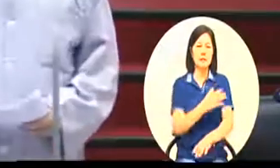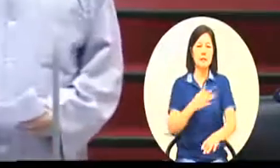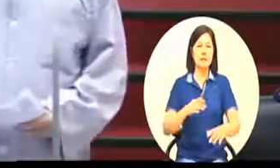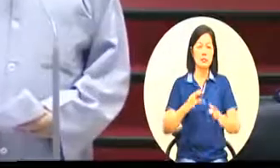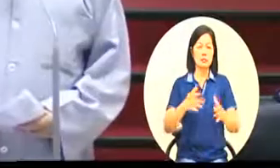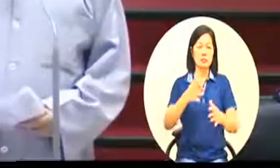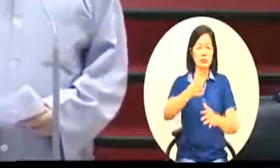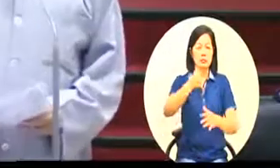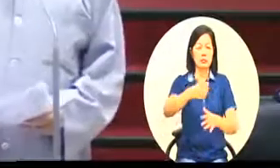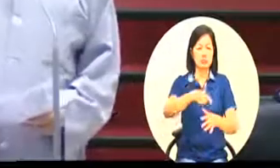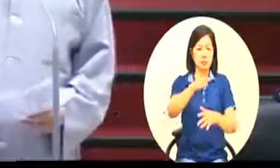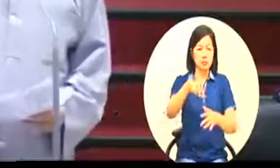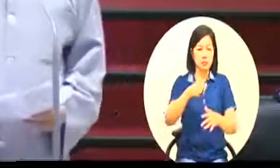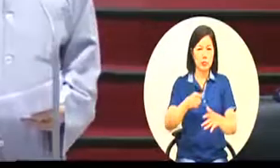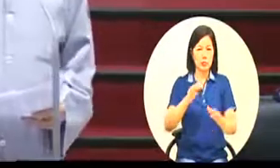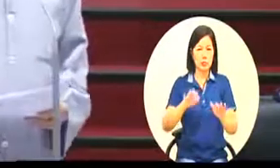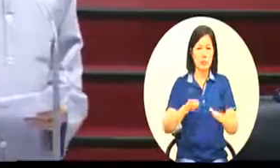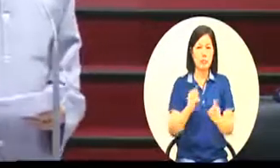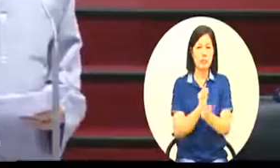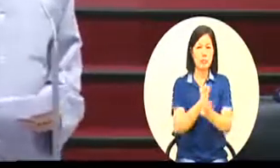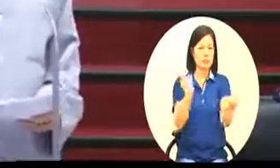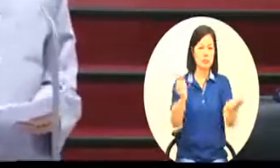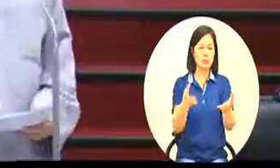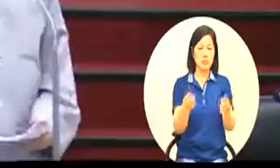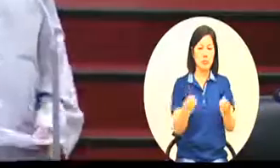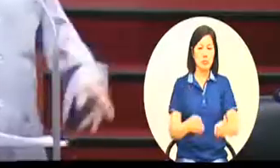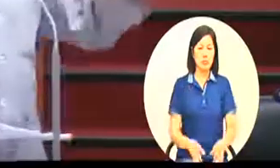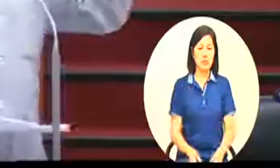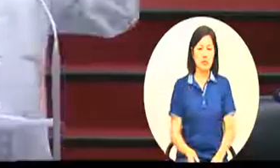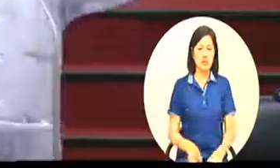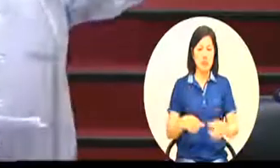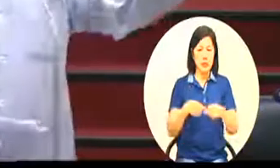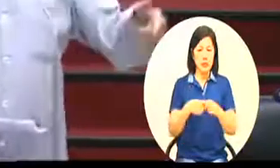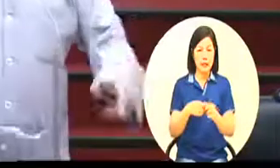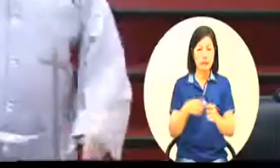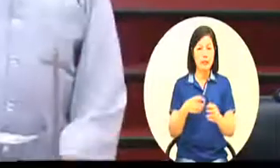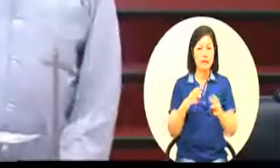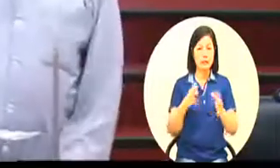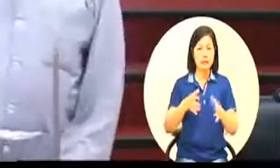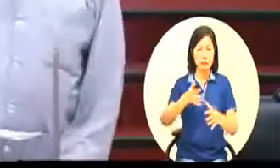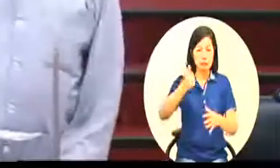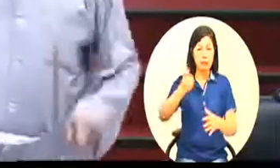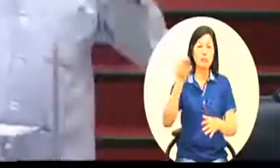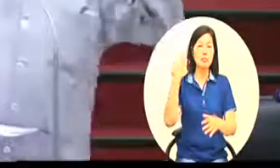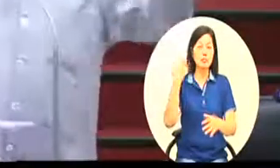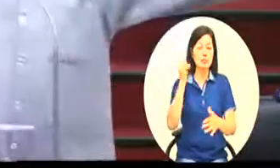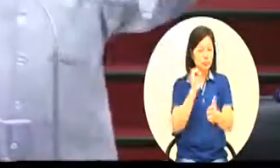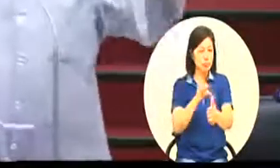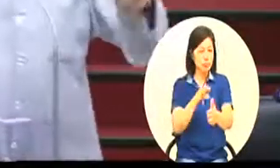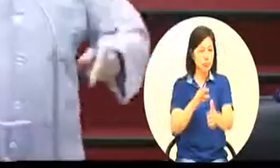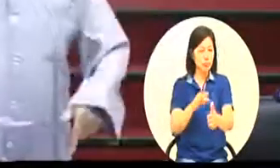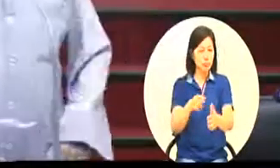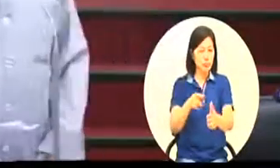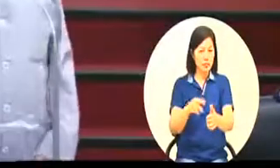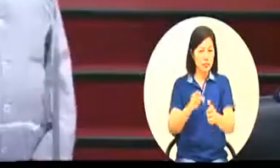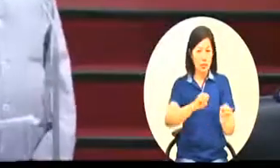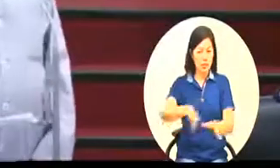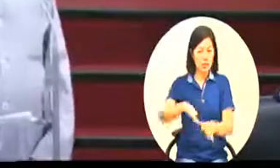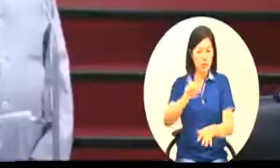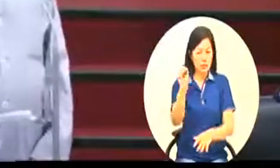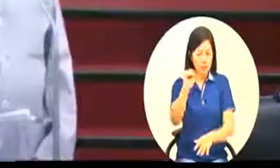讲，这是李登辉前总统甲交代，讲阿扁也袂使帮，你若帮阿扁也躲袂